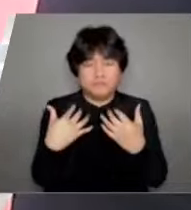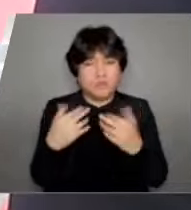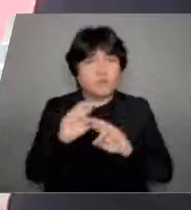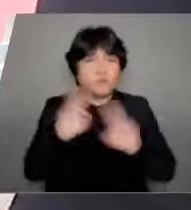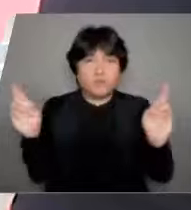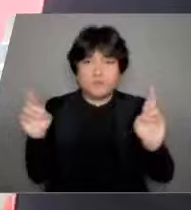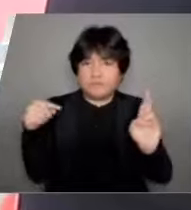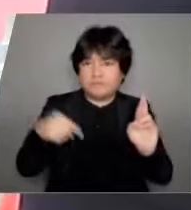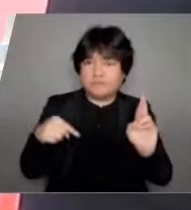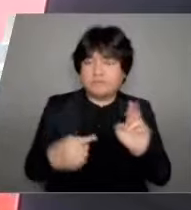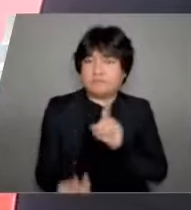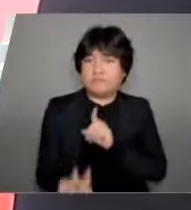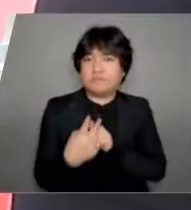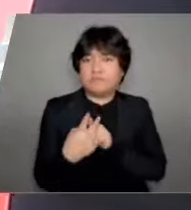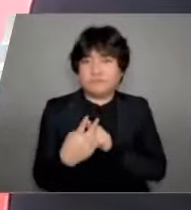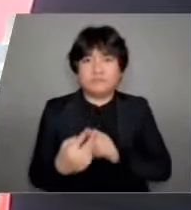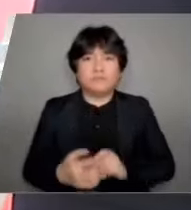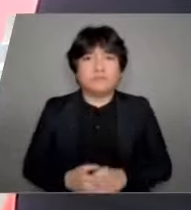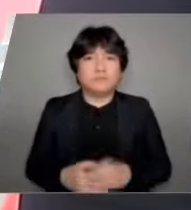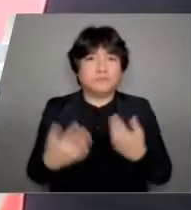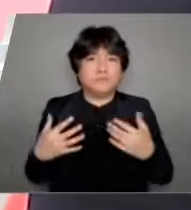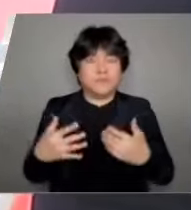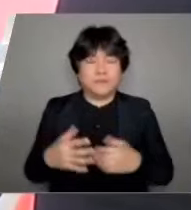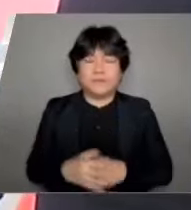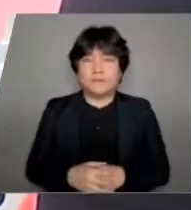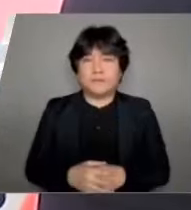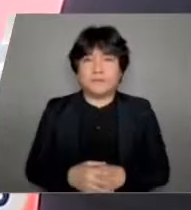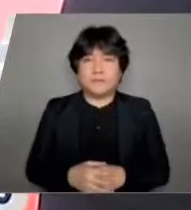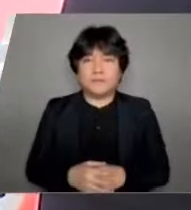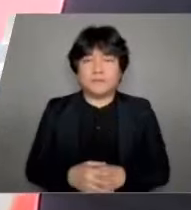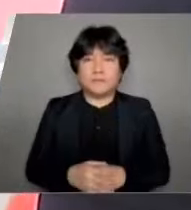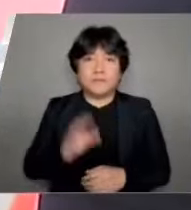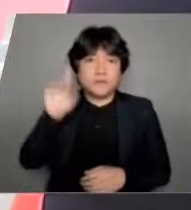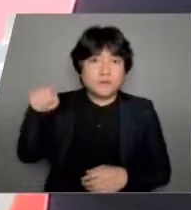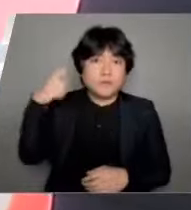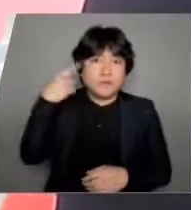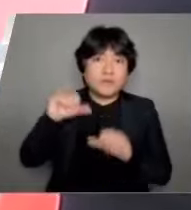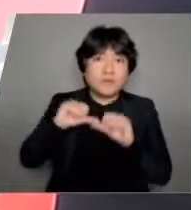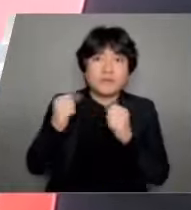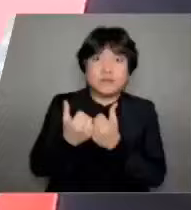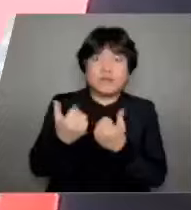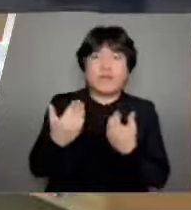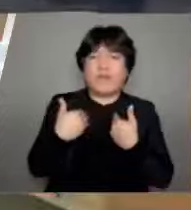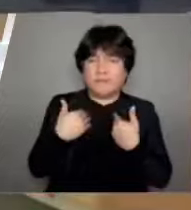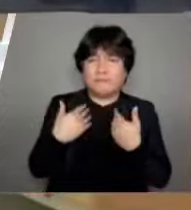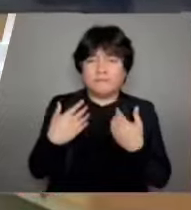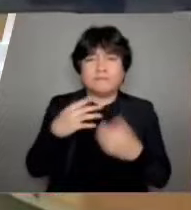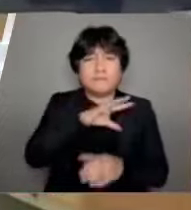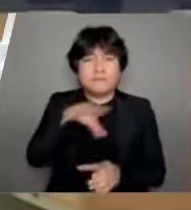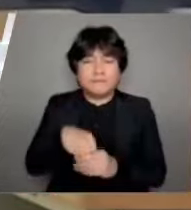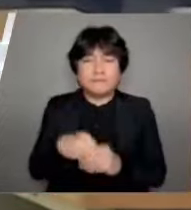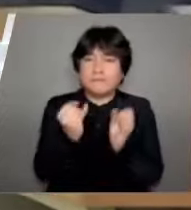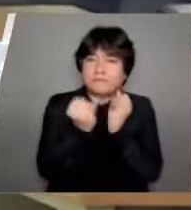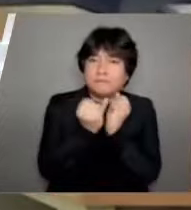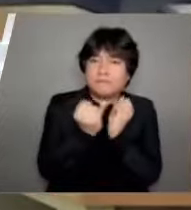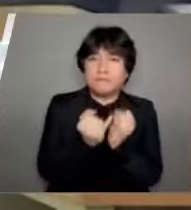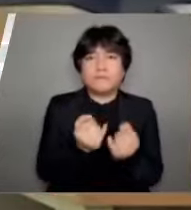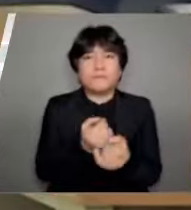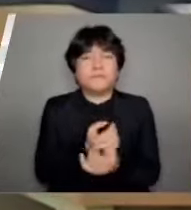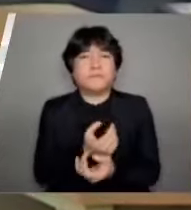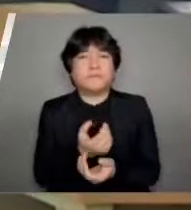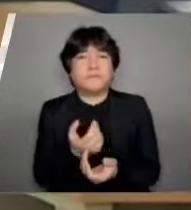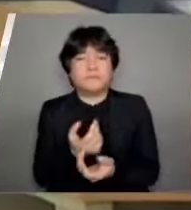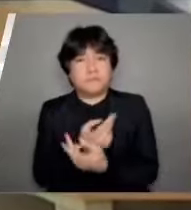at one-stop shop. By the way, ang mga government agencies nandiyan dyan din. PhilHealth, Pag-ibig. Tapat,